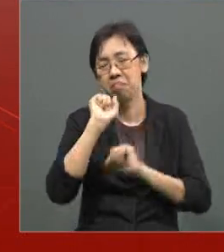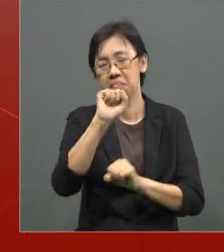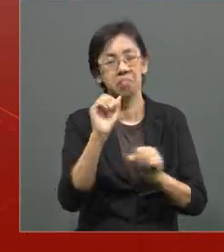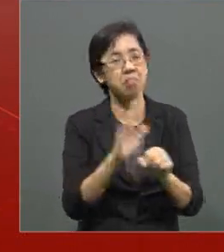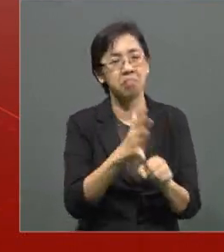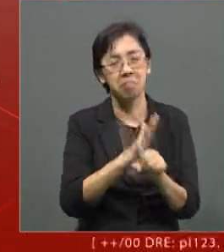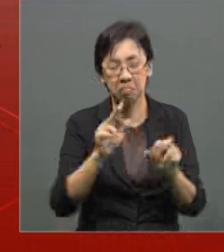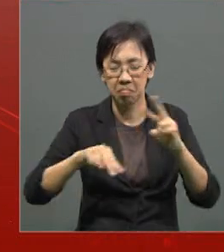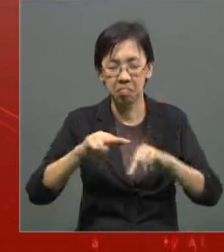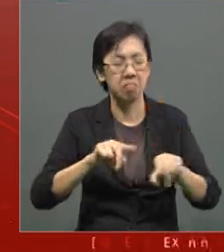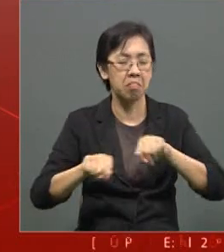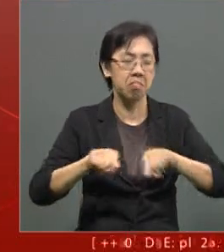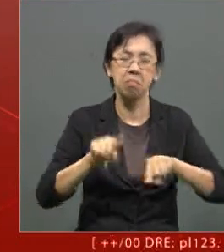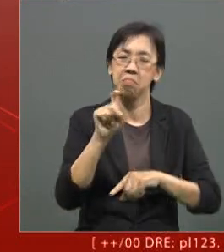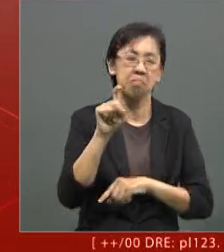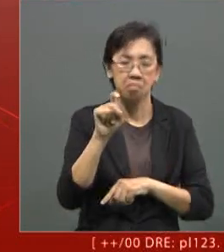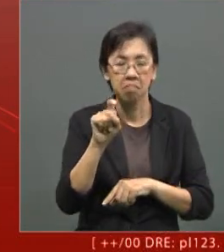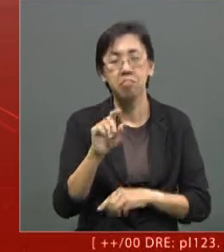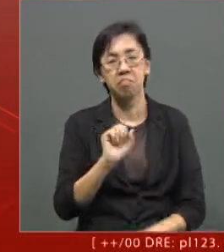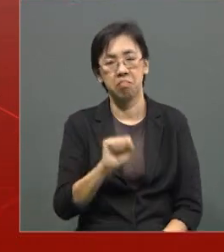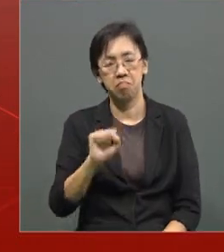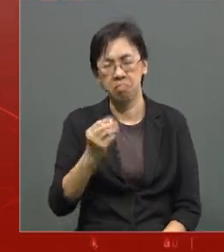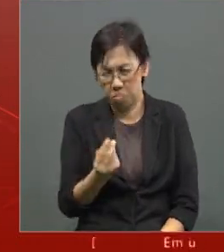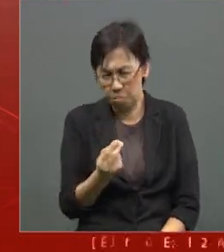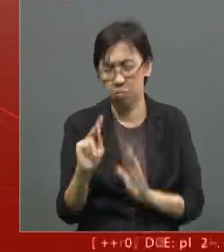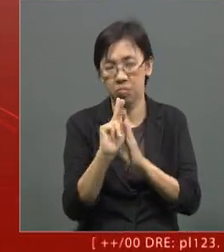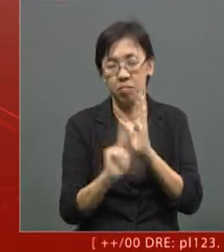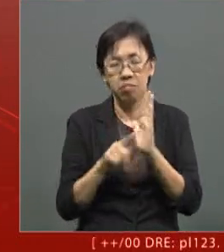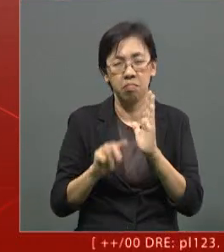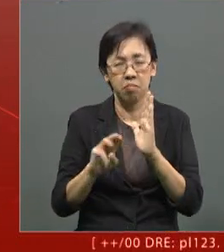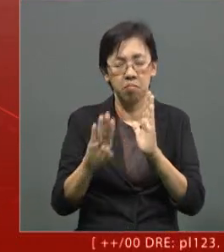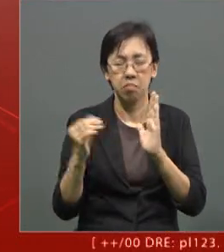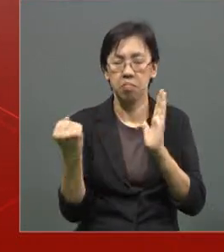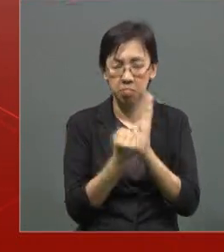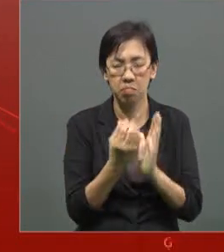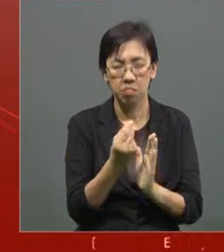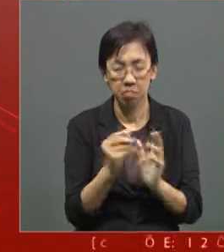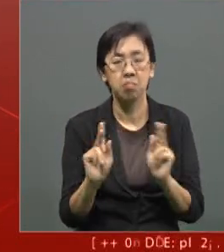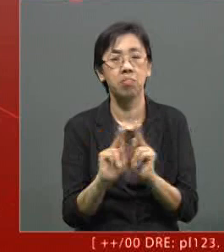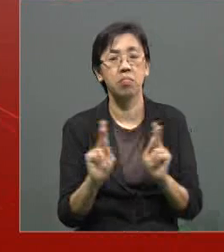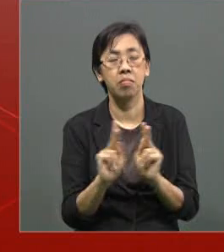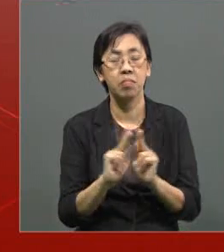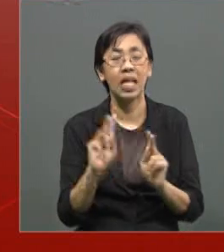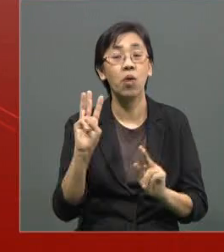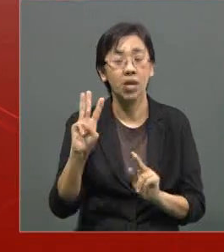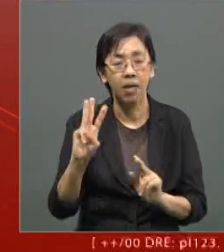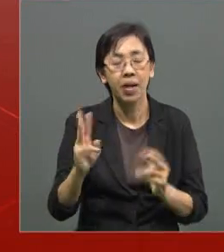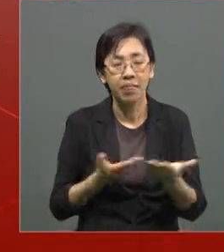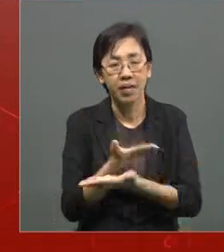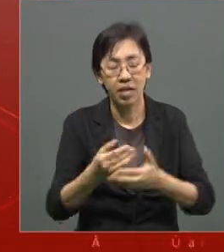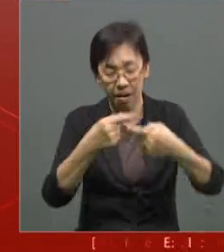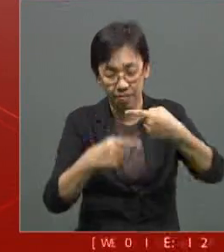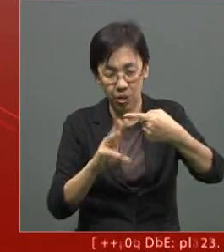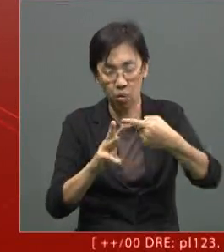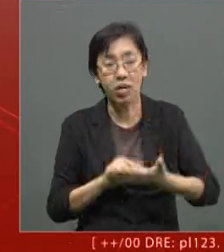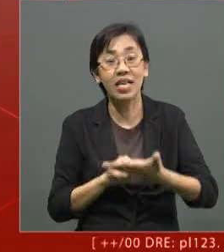สามารถควบคุมได้ดังนั้นสภาต้องรีบออกเป็นพระราชบัญญัติกรรมาธิการชุดนี้เขาก็เลยเสนอ 6ข้อเพื่อ